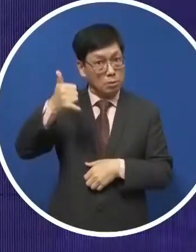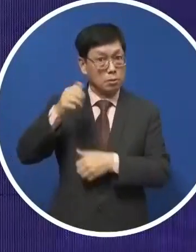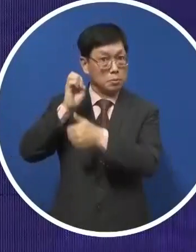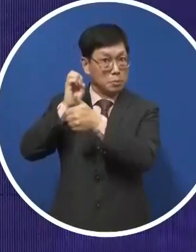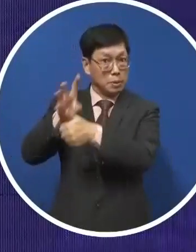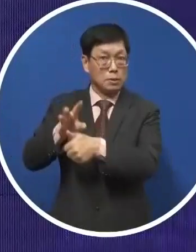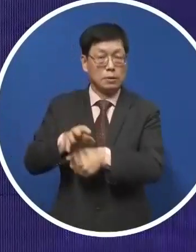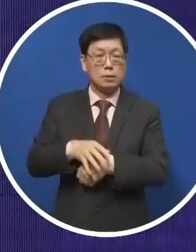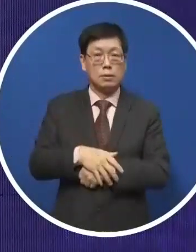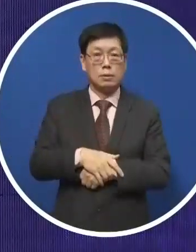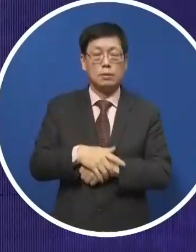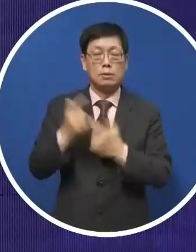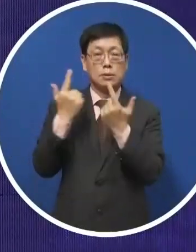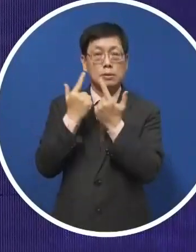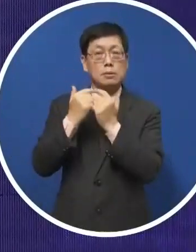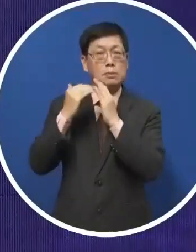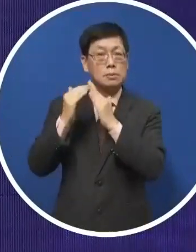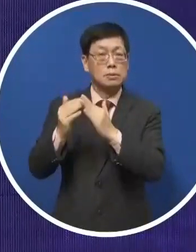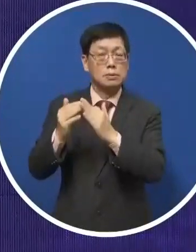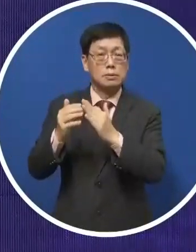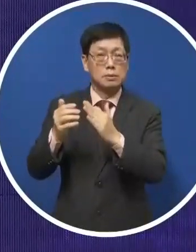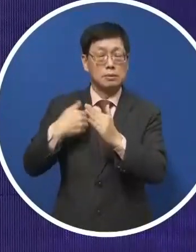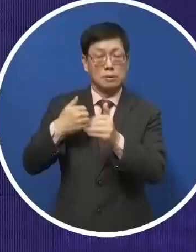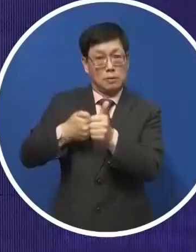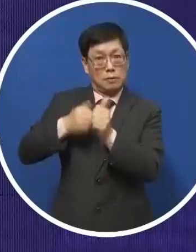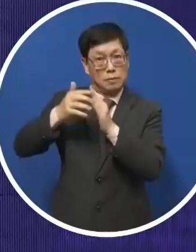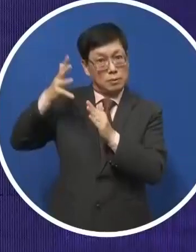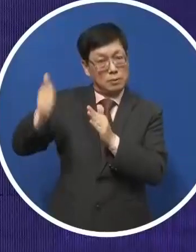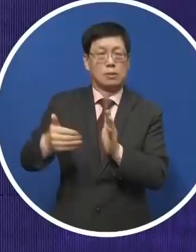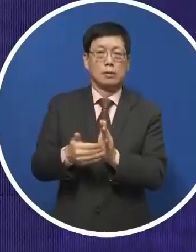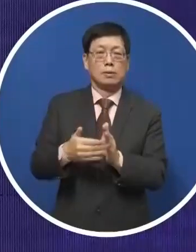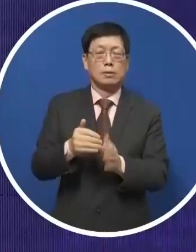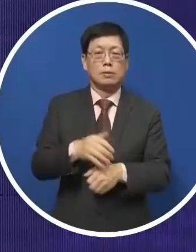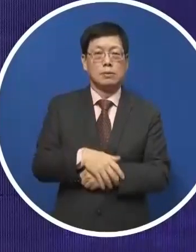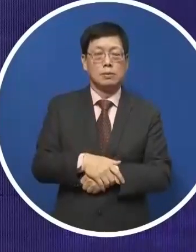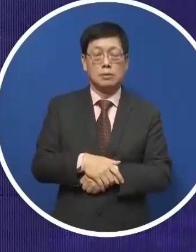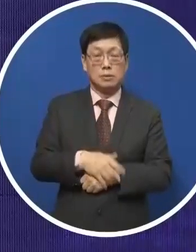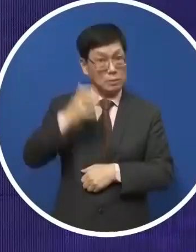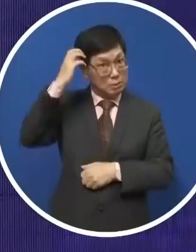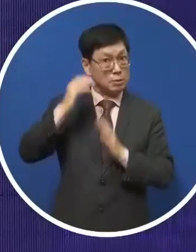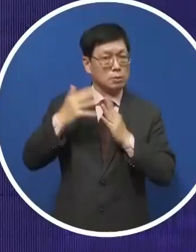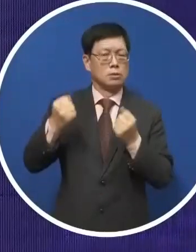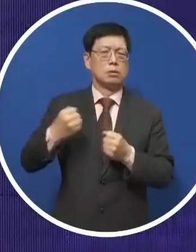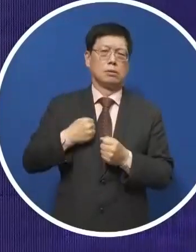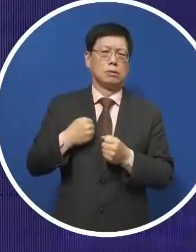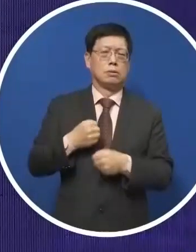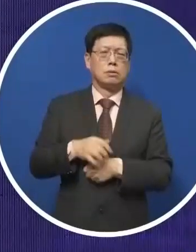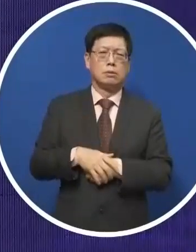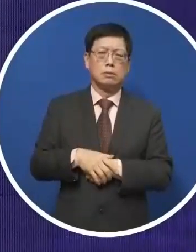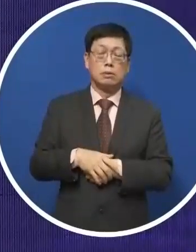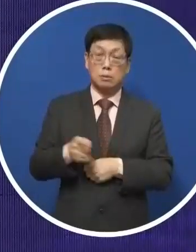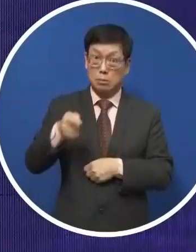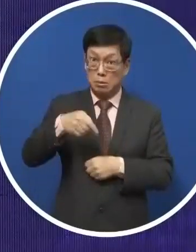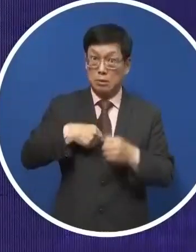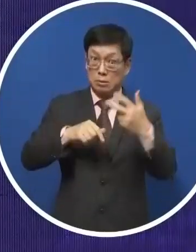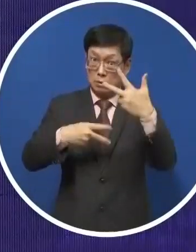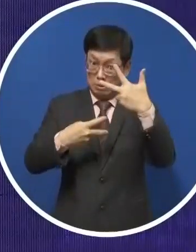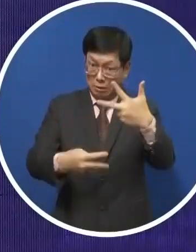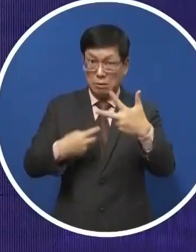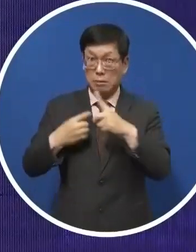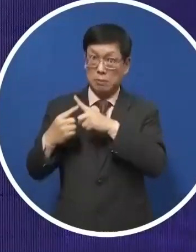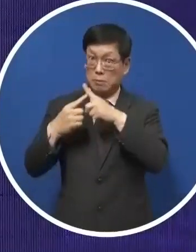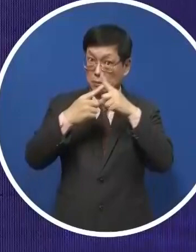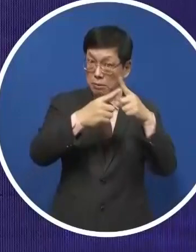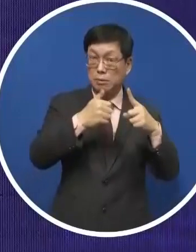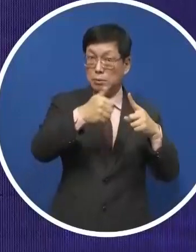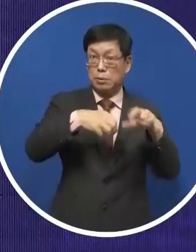知了北市的副市长那柯市长也知道，所以当天到了华南市场，